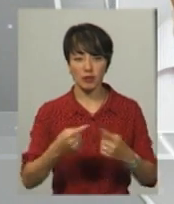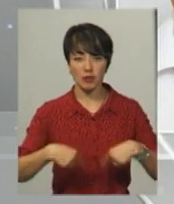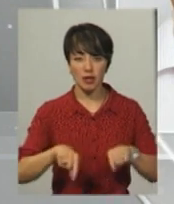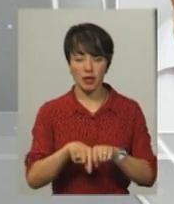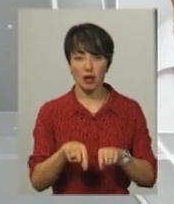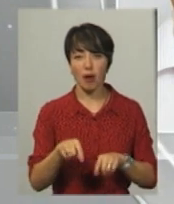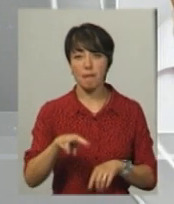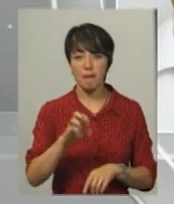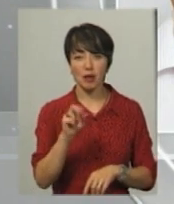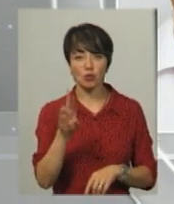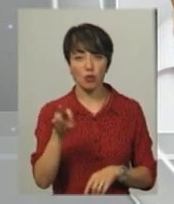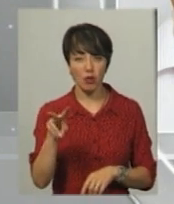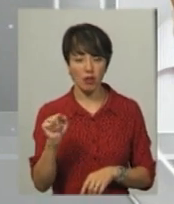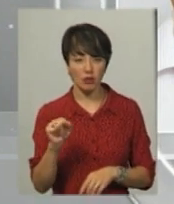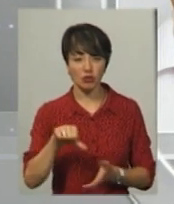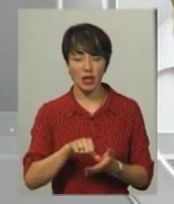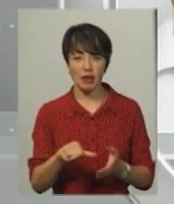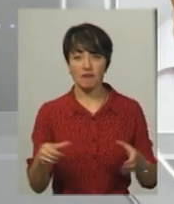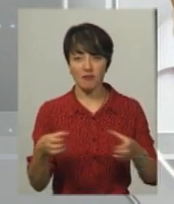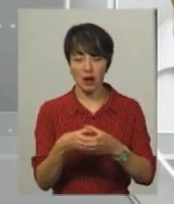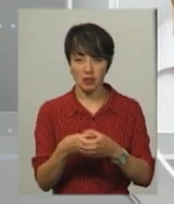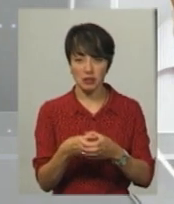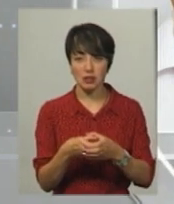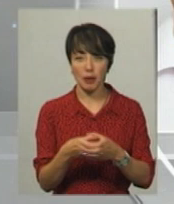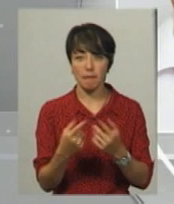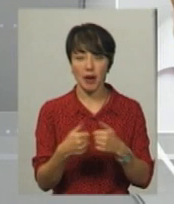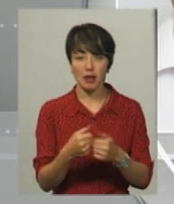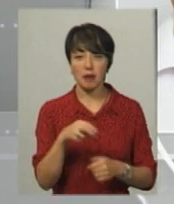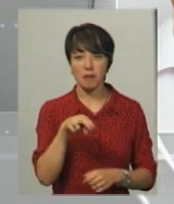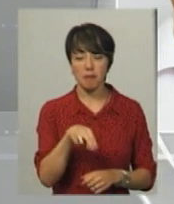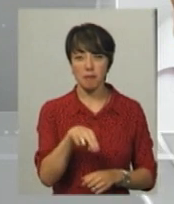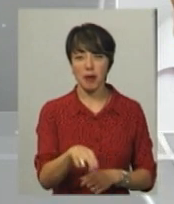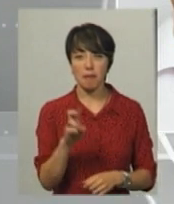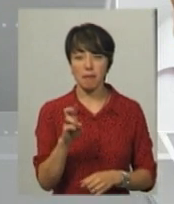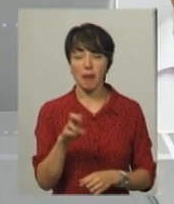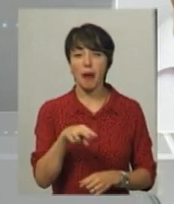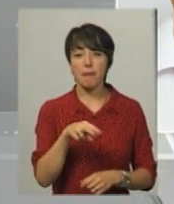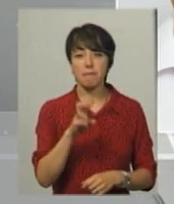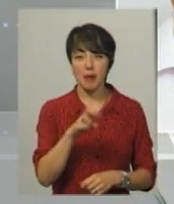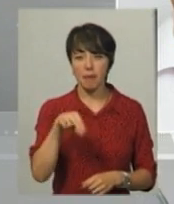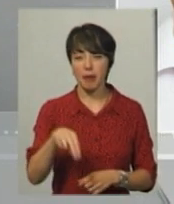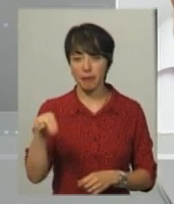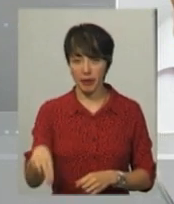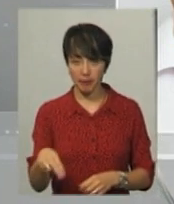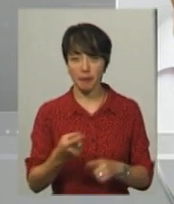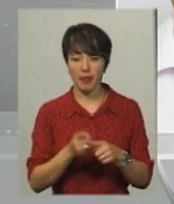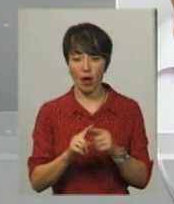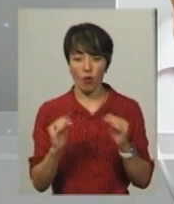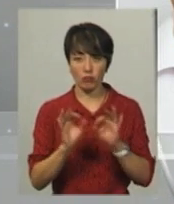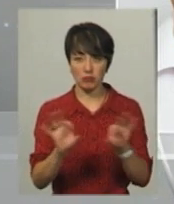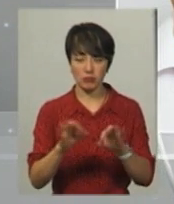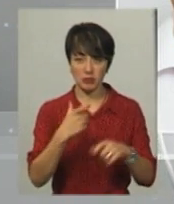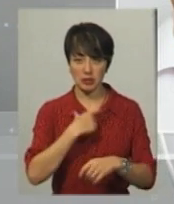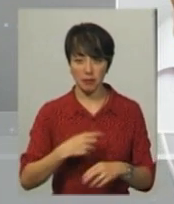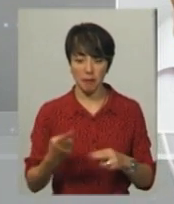від Хмельниччини, Роман Мацола. Член депутатської фракції партії «Блок Петра Порошенка». У короткій довідці про себе на сайті ЦВК чоловік зазначив